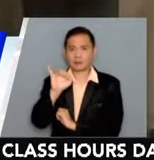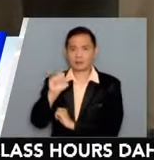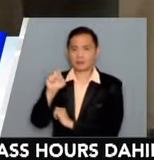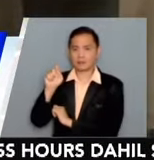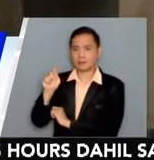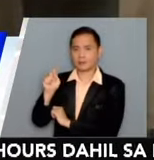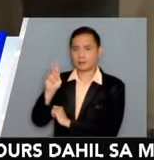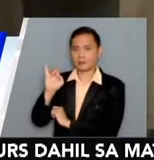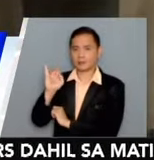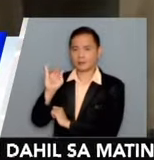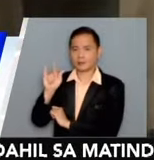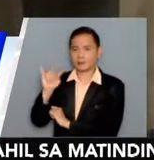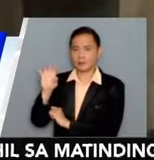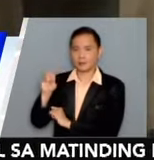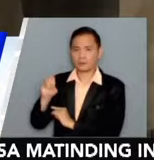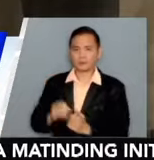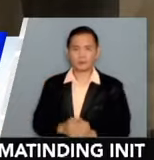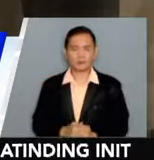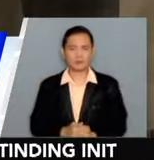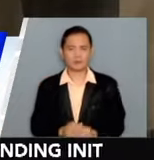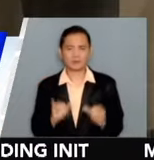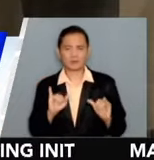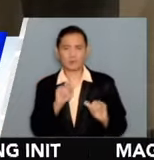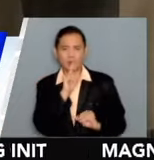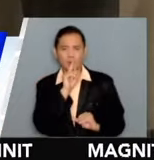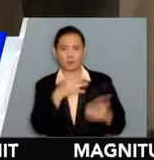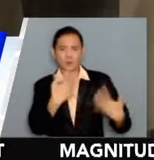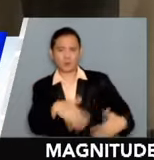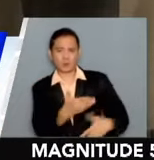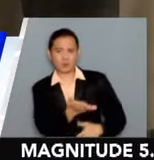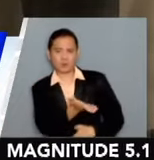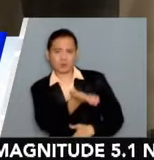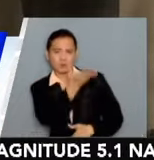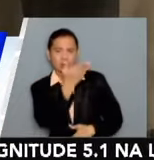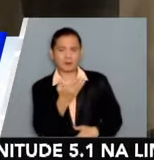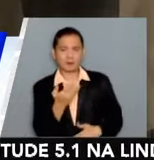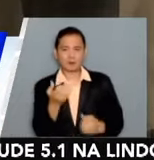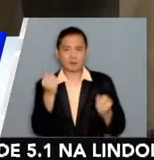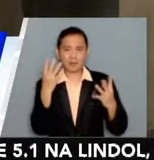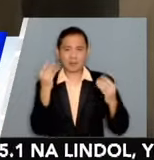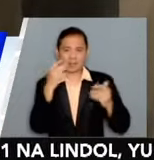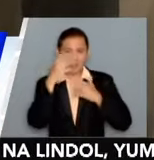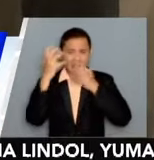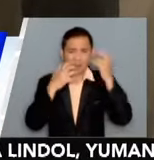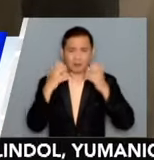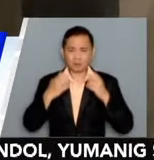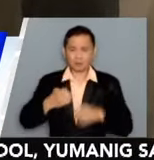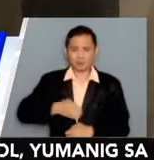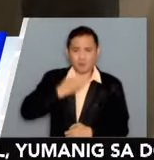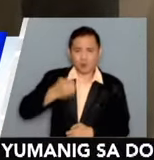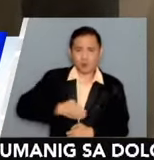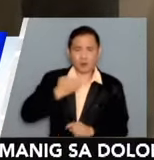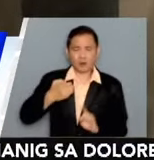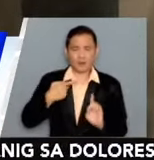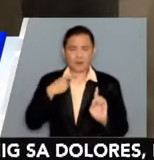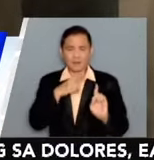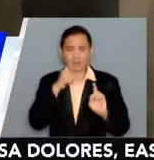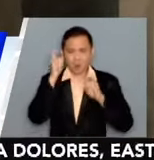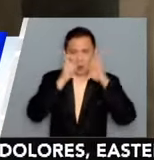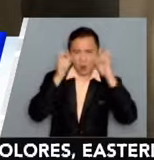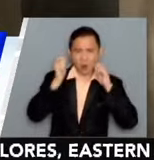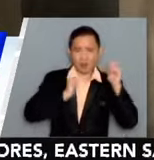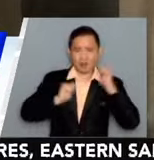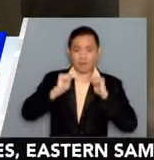Ganun pala siya. Medyo mabigat siya. Kaya nga medyo malat ako ngayon kasi a lot of shouting, a lot of emotional scenes. First day namin nagka-eksena ni